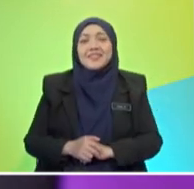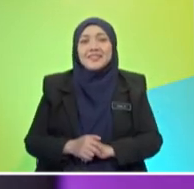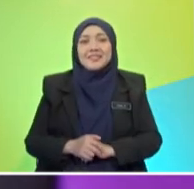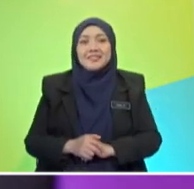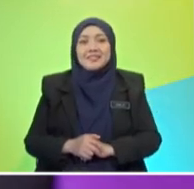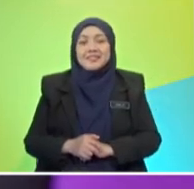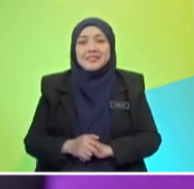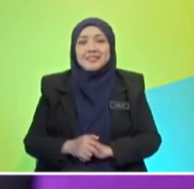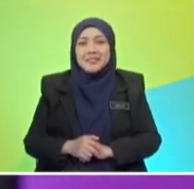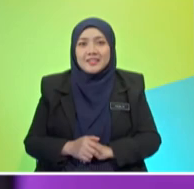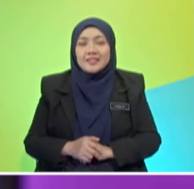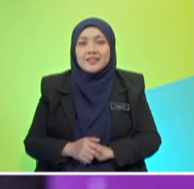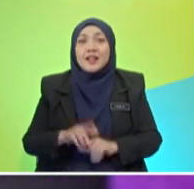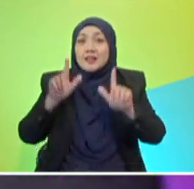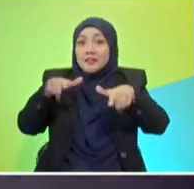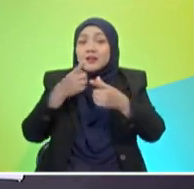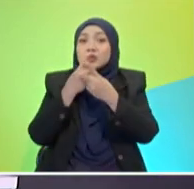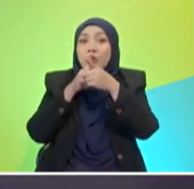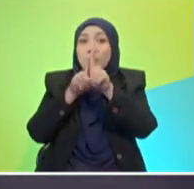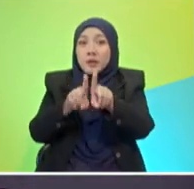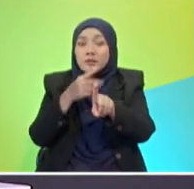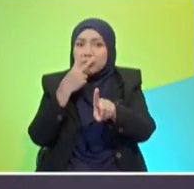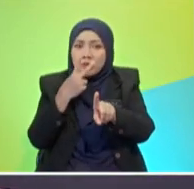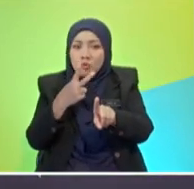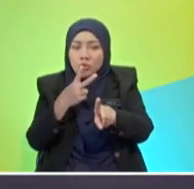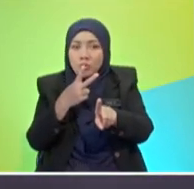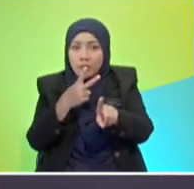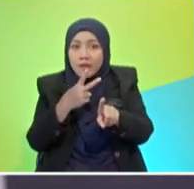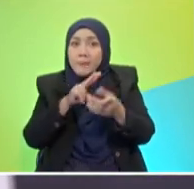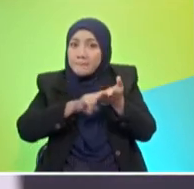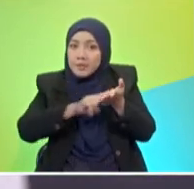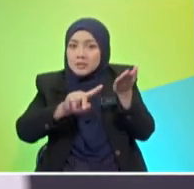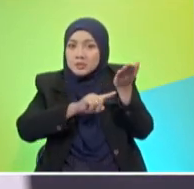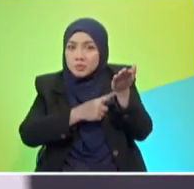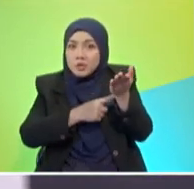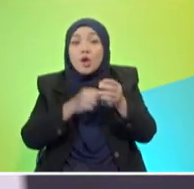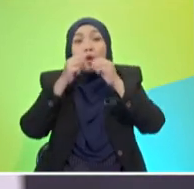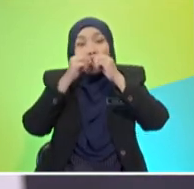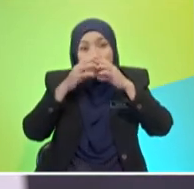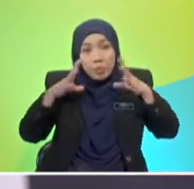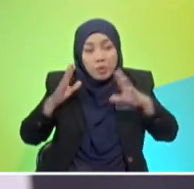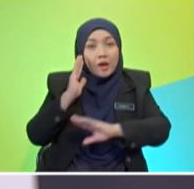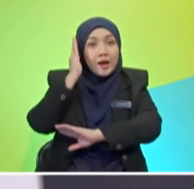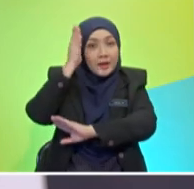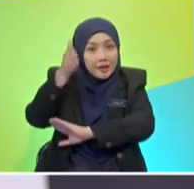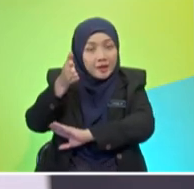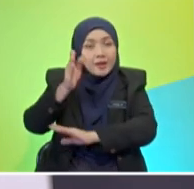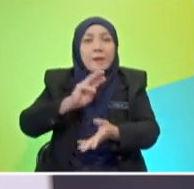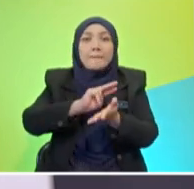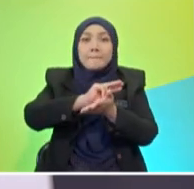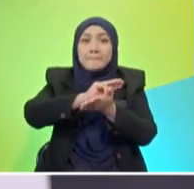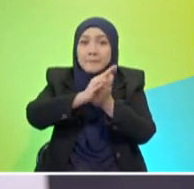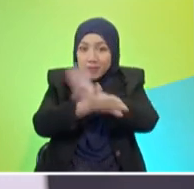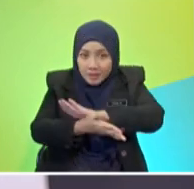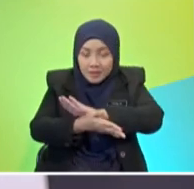tak Syah? Nampak cikgu. Murid-murid nampak juga kan? Jadi cikgu baca sekali lagi. Belon akan menjadi